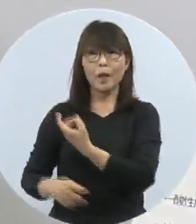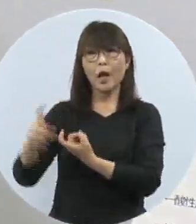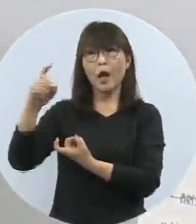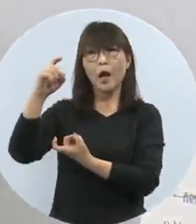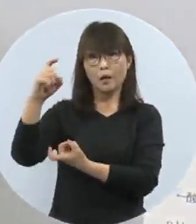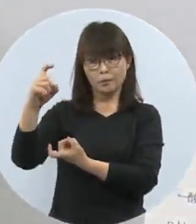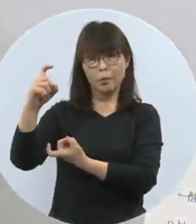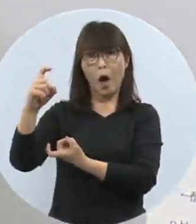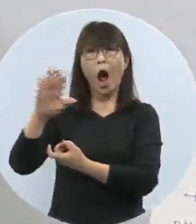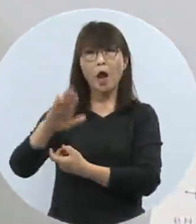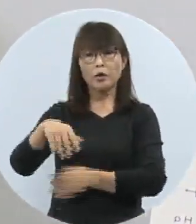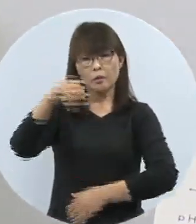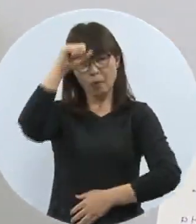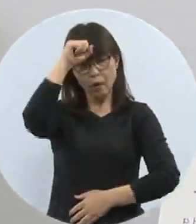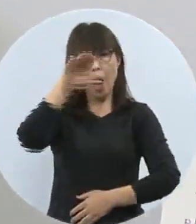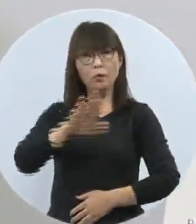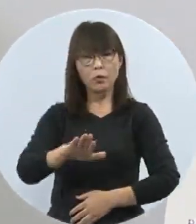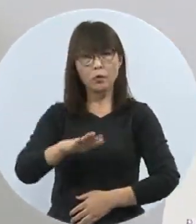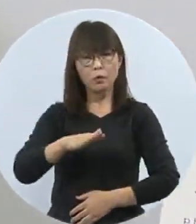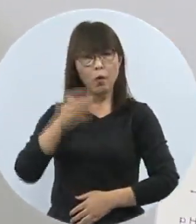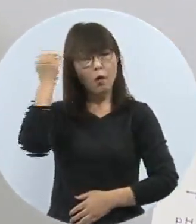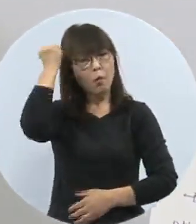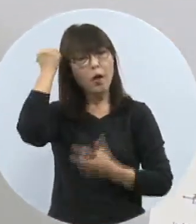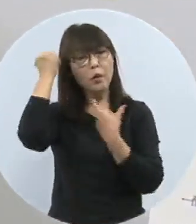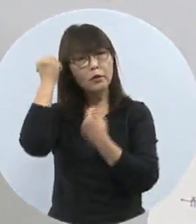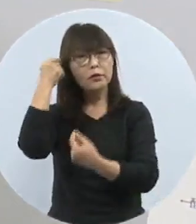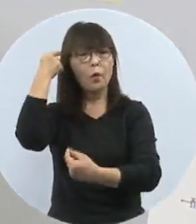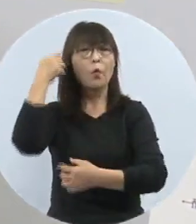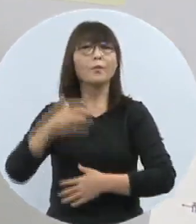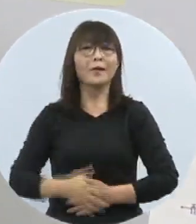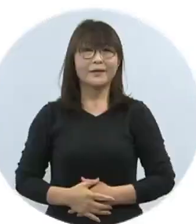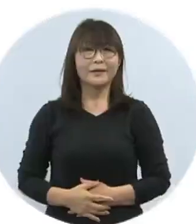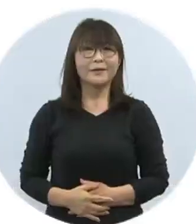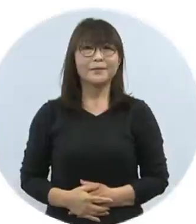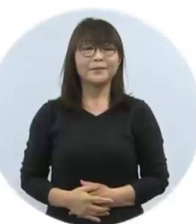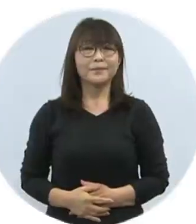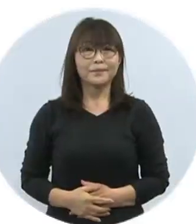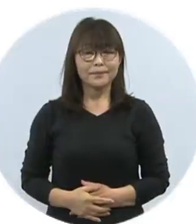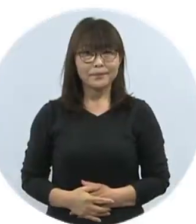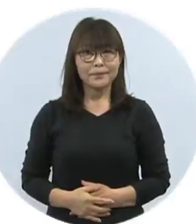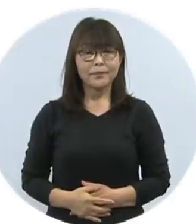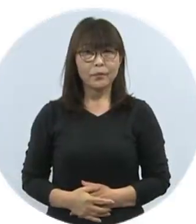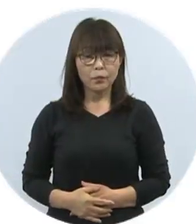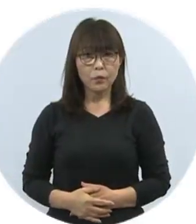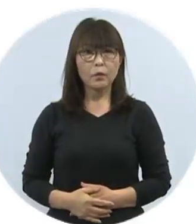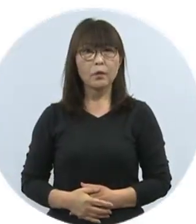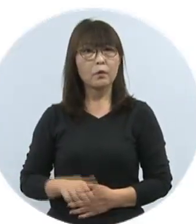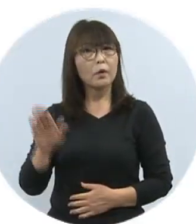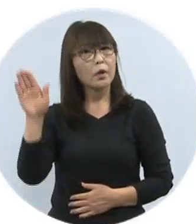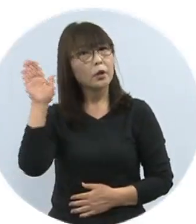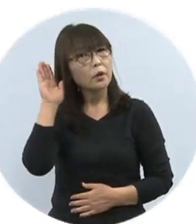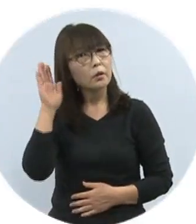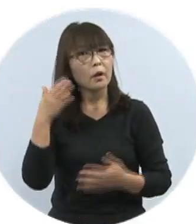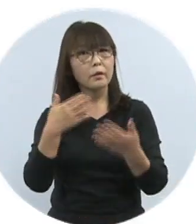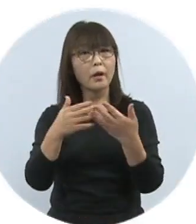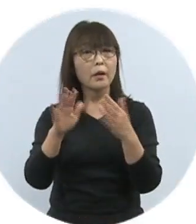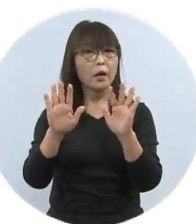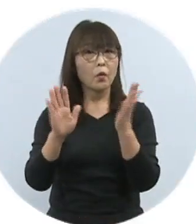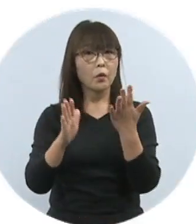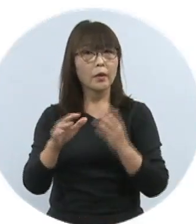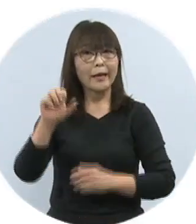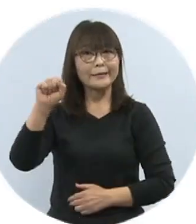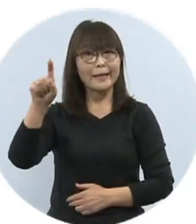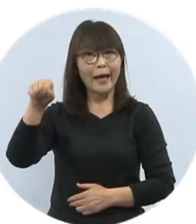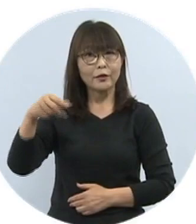ということをちょっとあの覚えていただけたらなというふうに思います。 あまり耳にしたことがない三